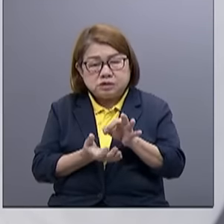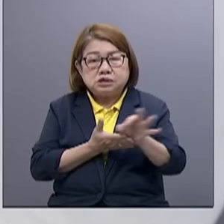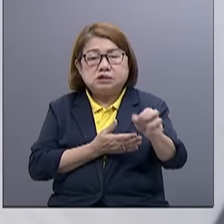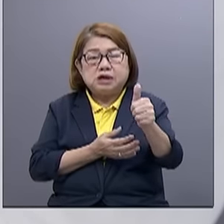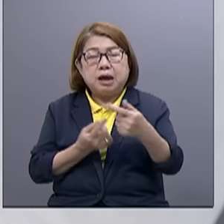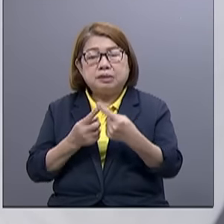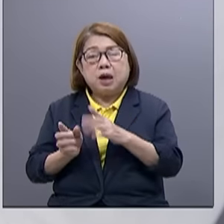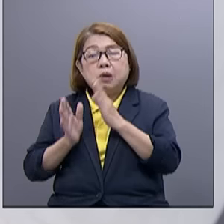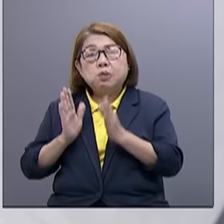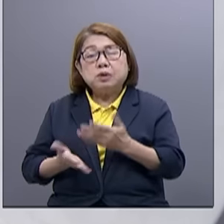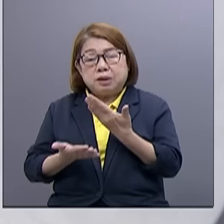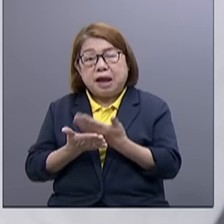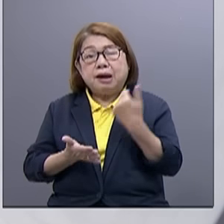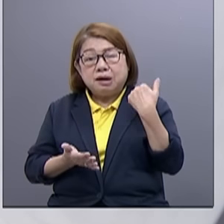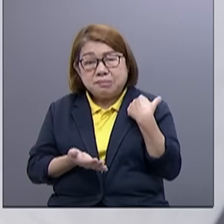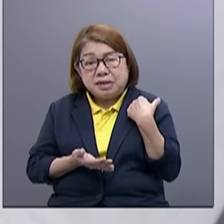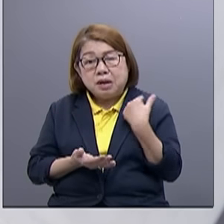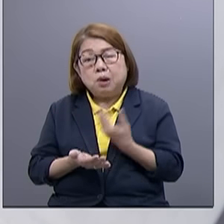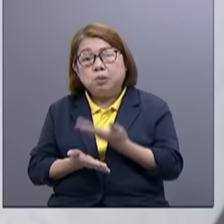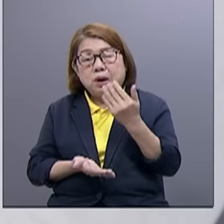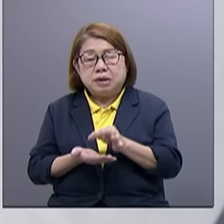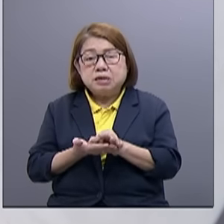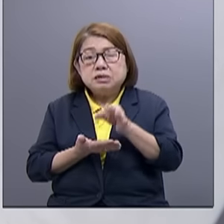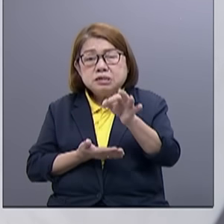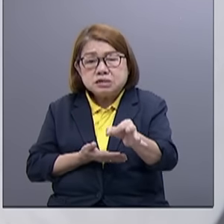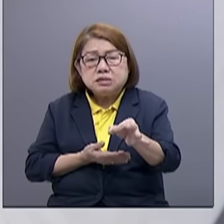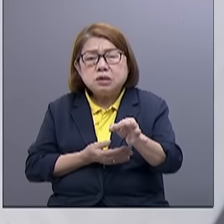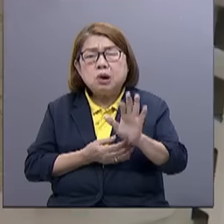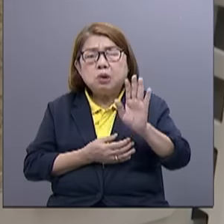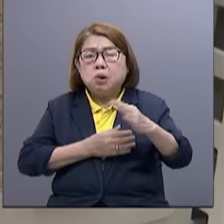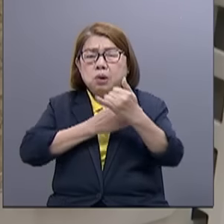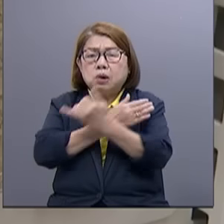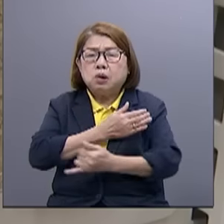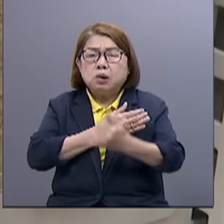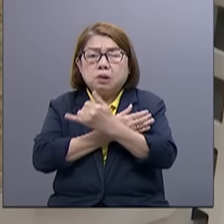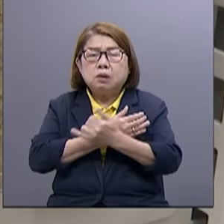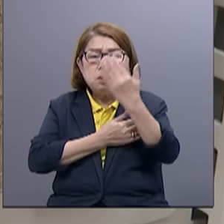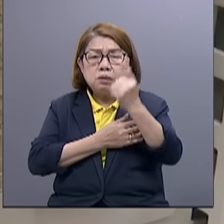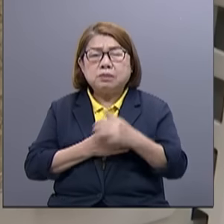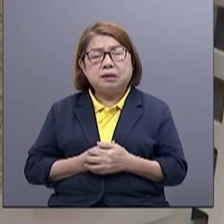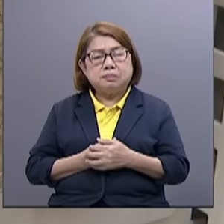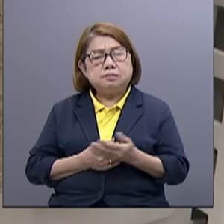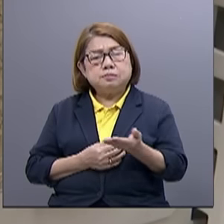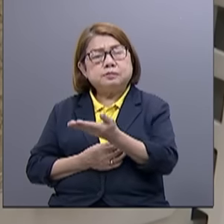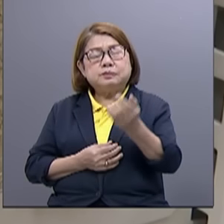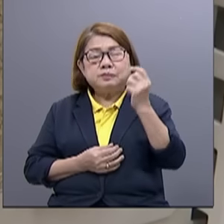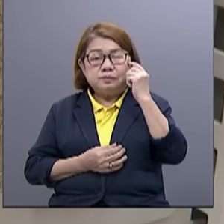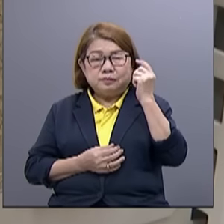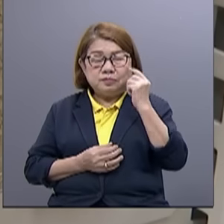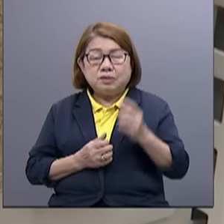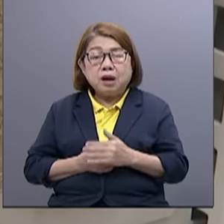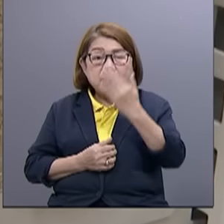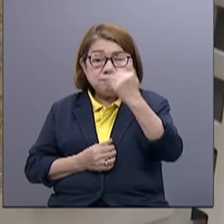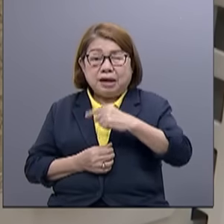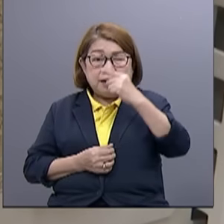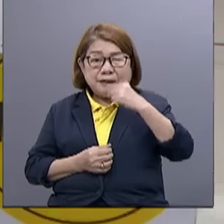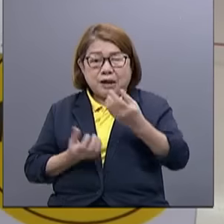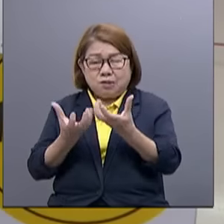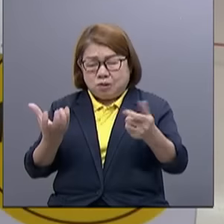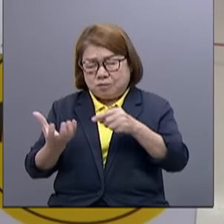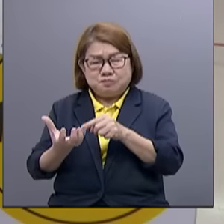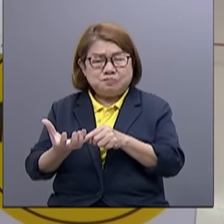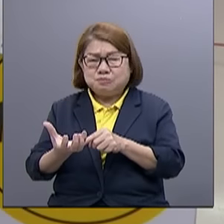ำลังซื้อได้ถึงเลือกซื้อสินค้าจากต่างประเทศลองถามใจคุณผู้ชมดูค่ะเป็นเพราะสินค้าของไทยขาดการ